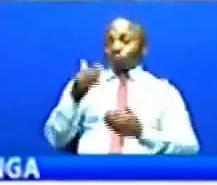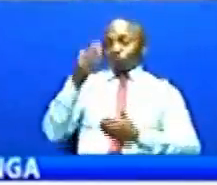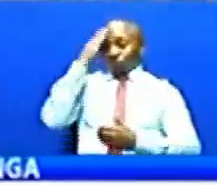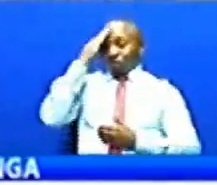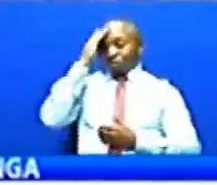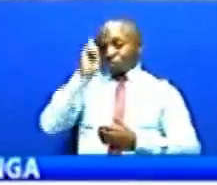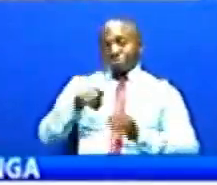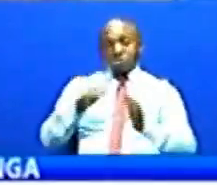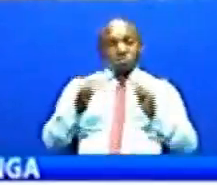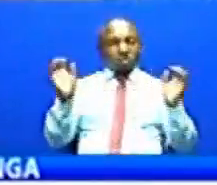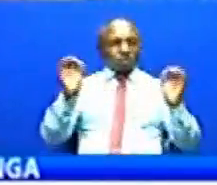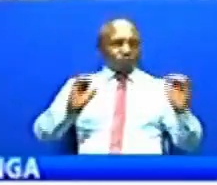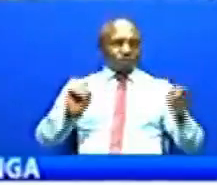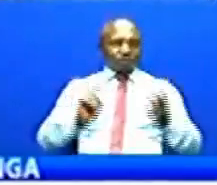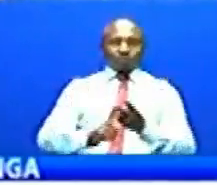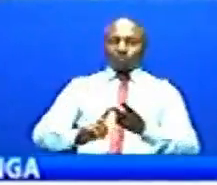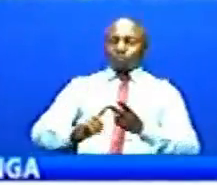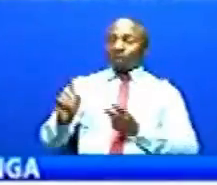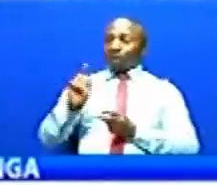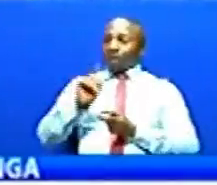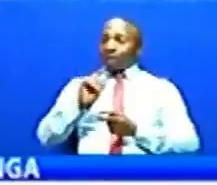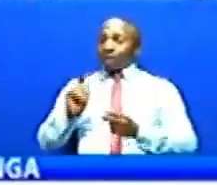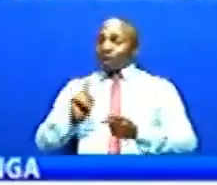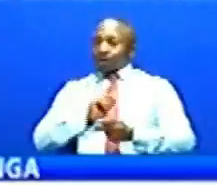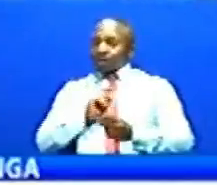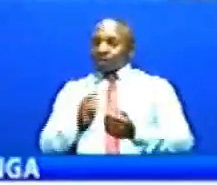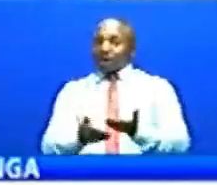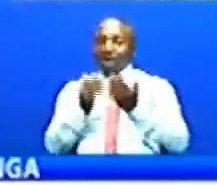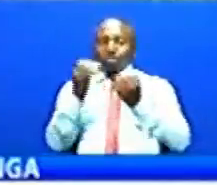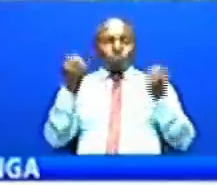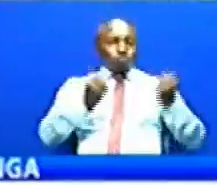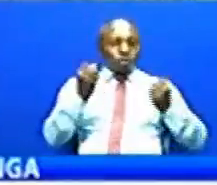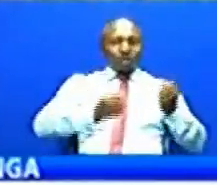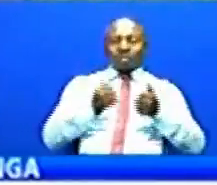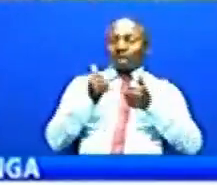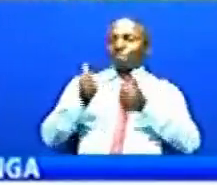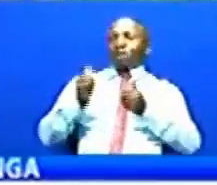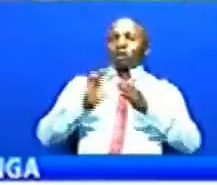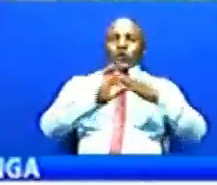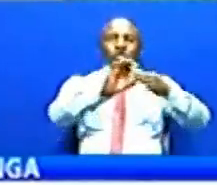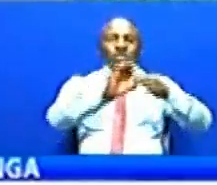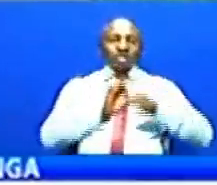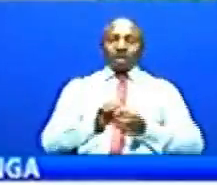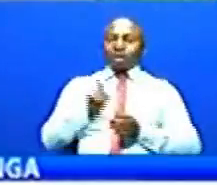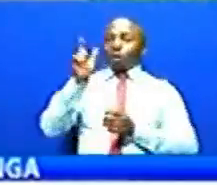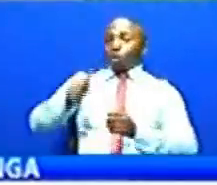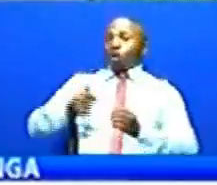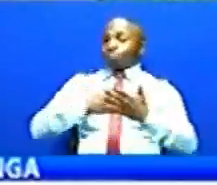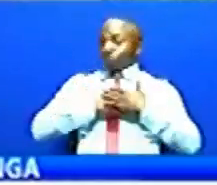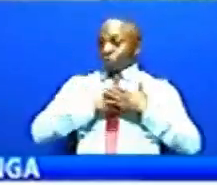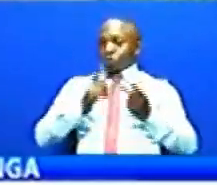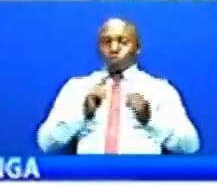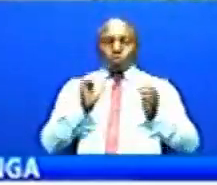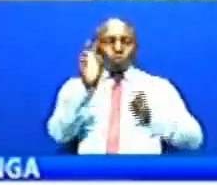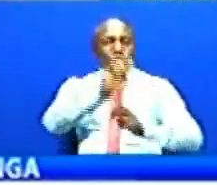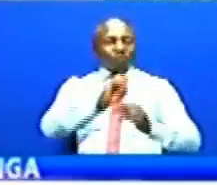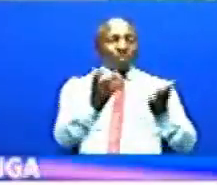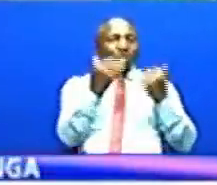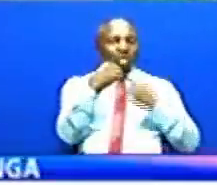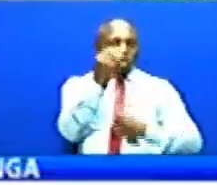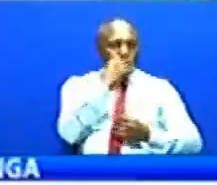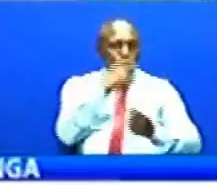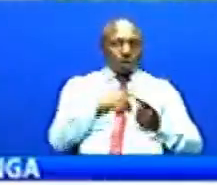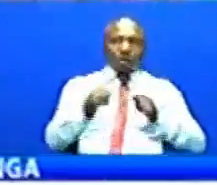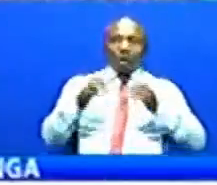Kaimu mkurugenzi wa halmashauri ya wilaya Iringa Pitafusi ameahidi kushirikiana na wasamaria kutafuta mahitaji ya chakula na matandiko kwa